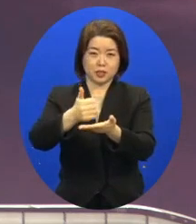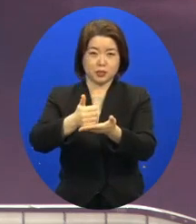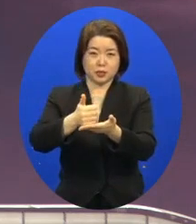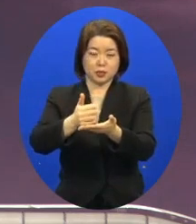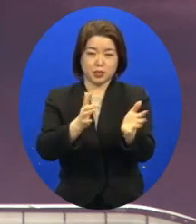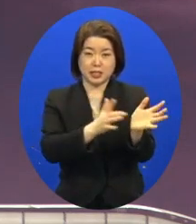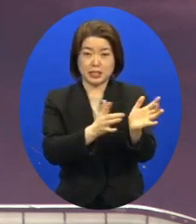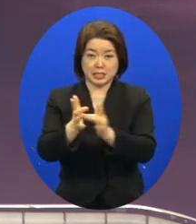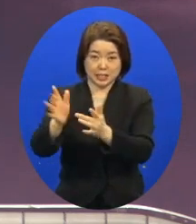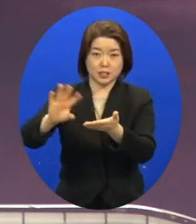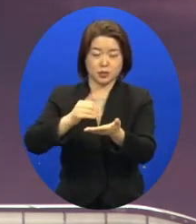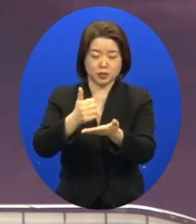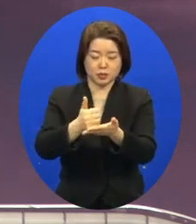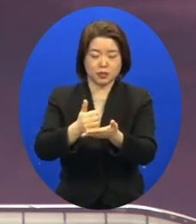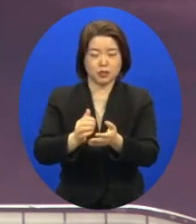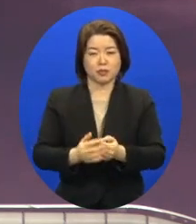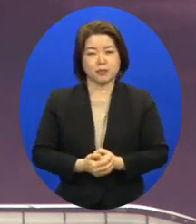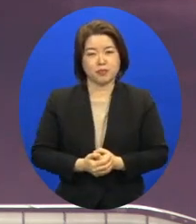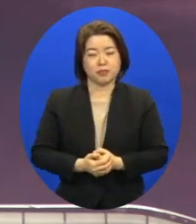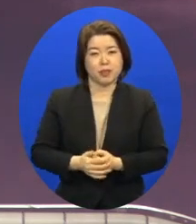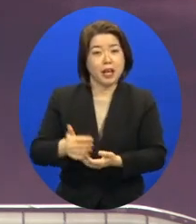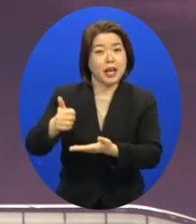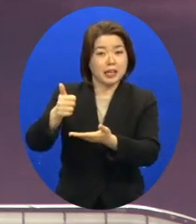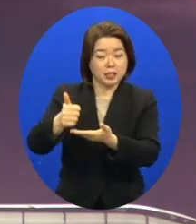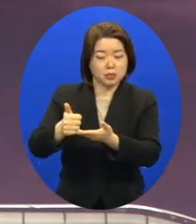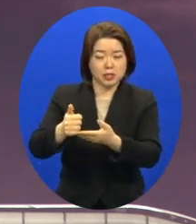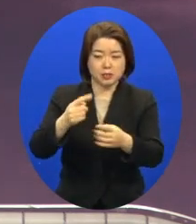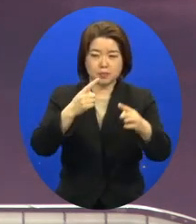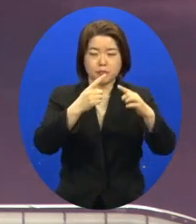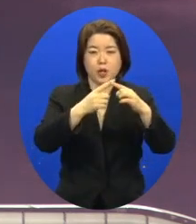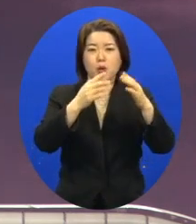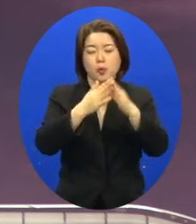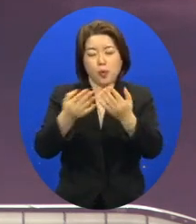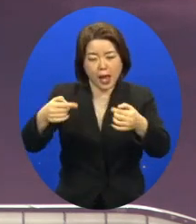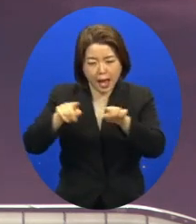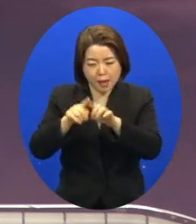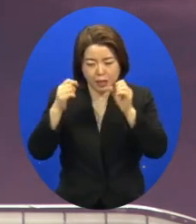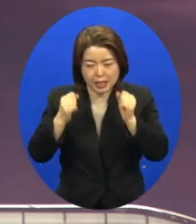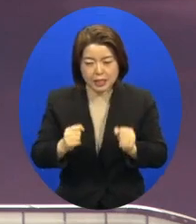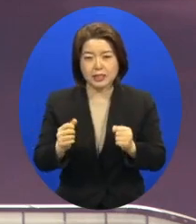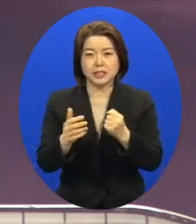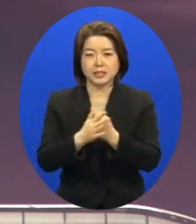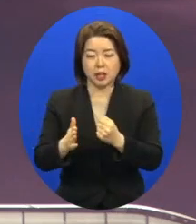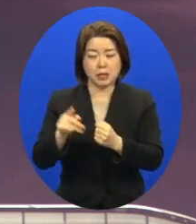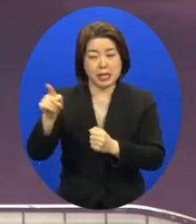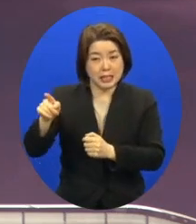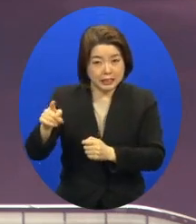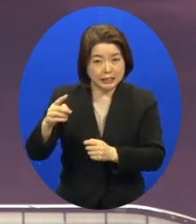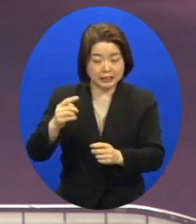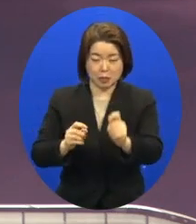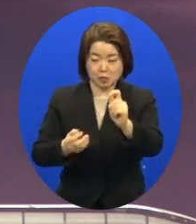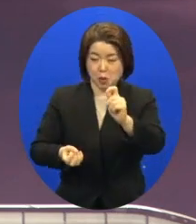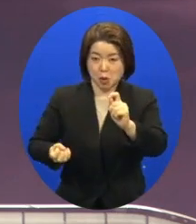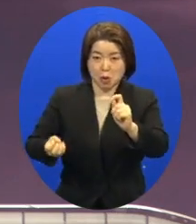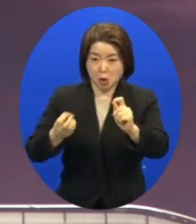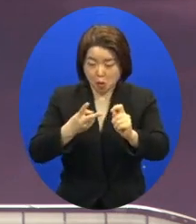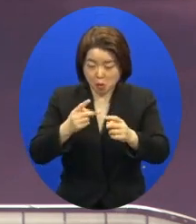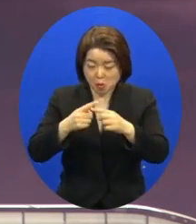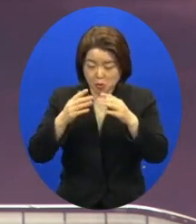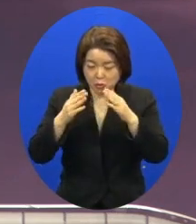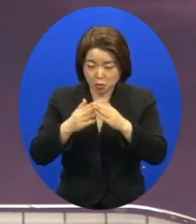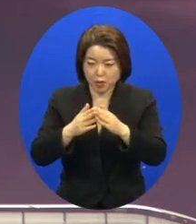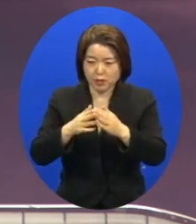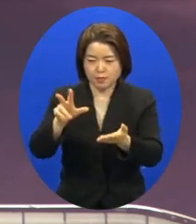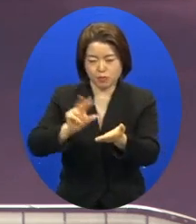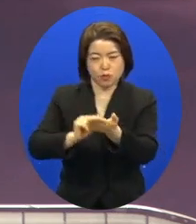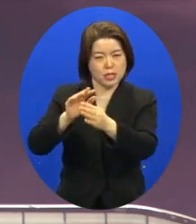예수 그리스도. 그분이 고린도 교회에 함께 계시니 반드시 고린도 교회는 문제 해결을 받을 수 있다.